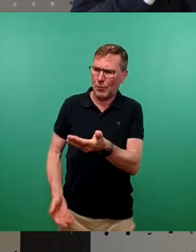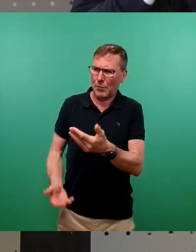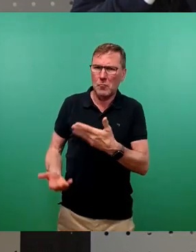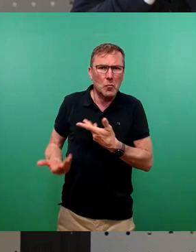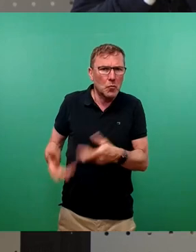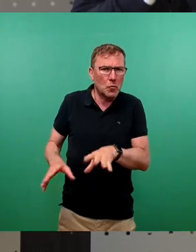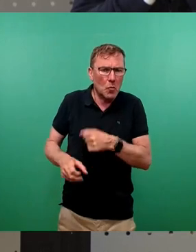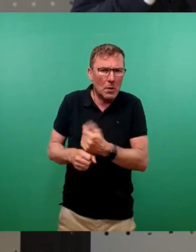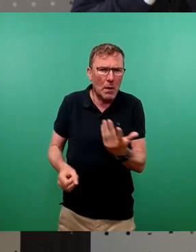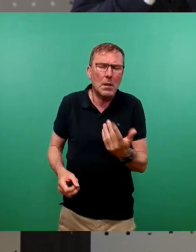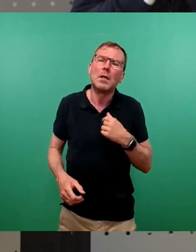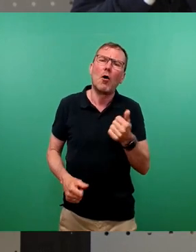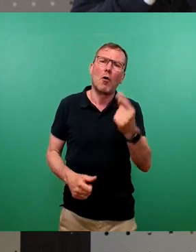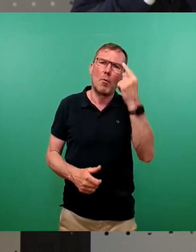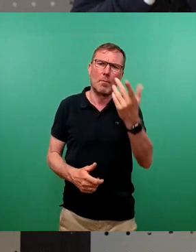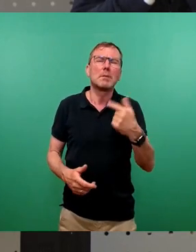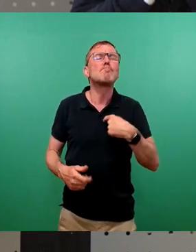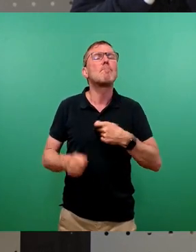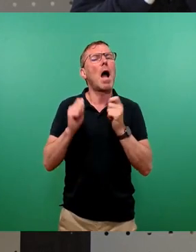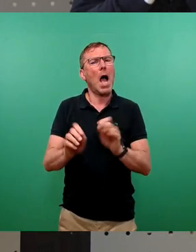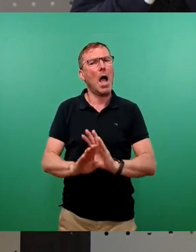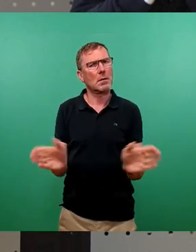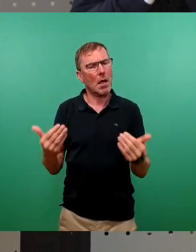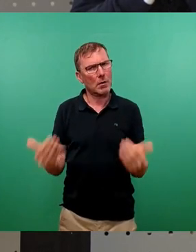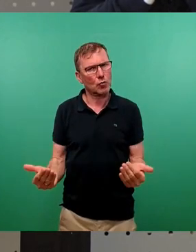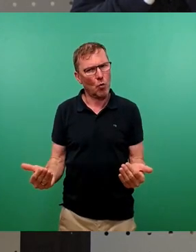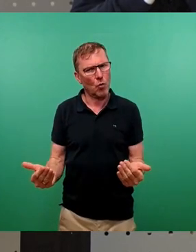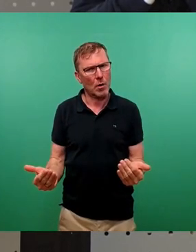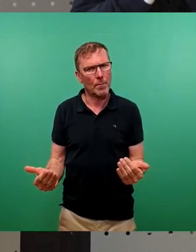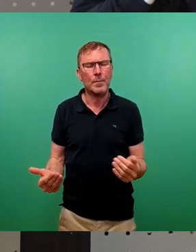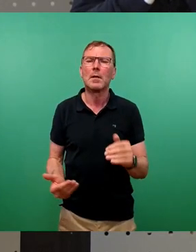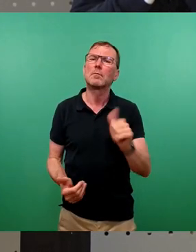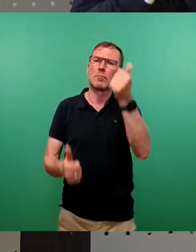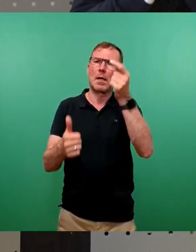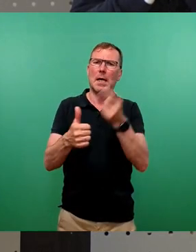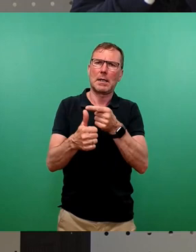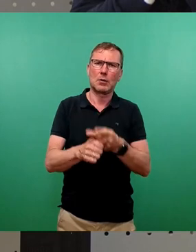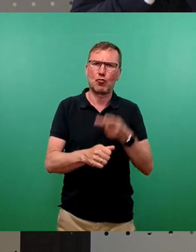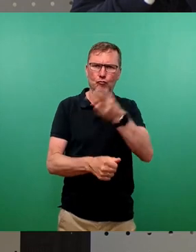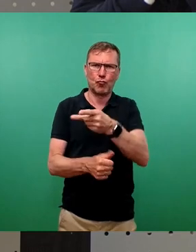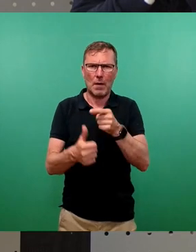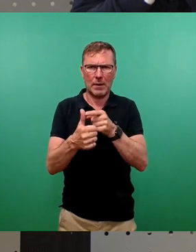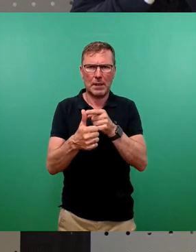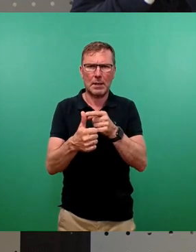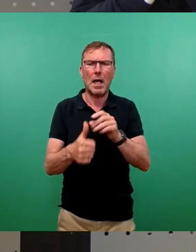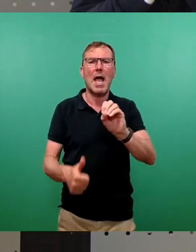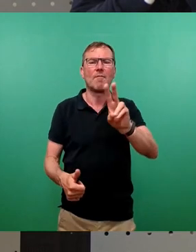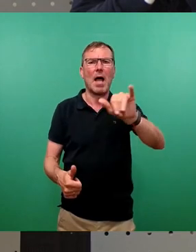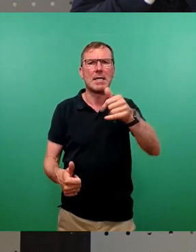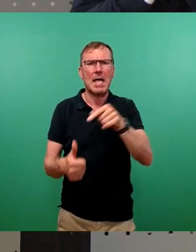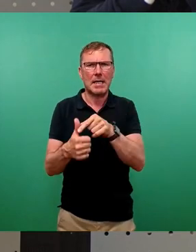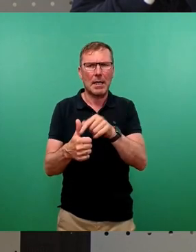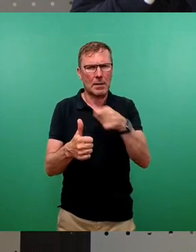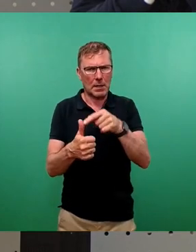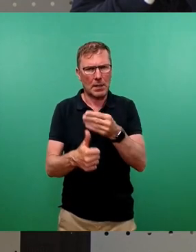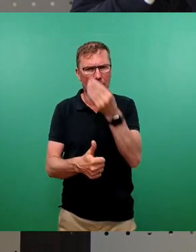Herr Oberbürgermeister, mein Antrag lautet, dass zum ersten Stellvertreter Frau Eva Jenigen gewählt ist,